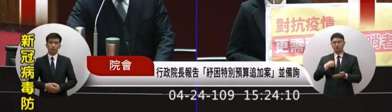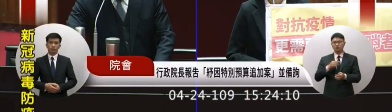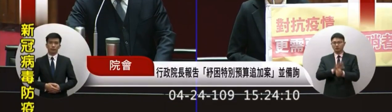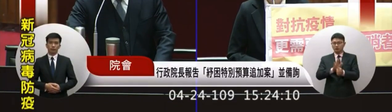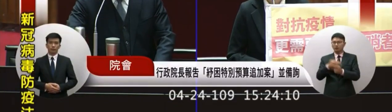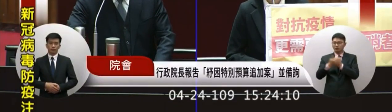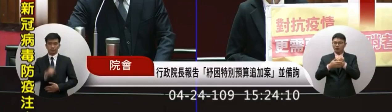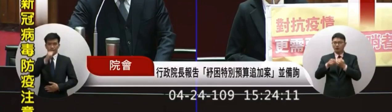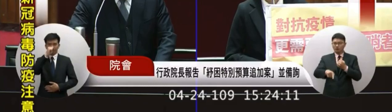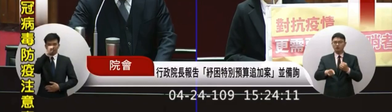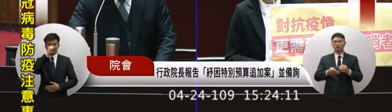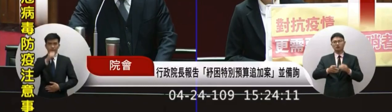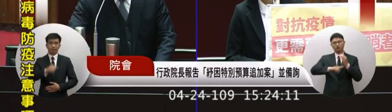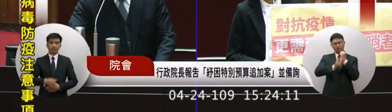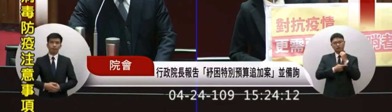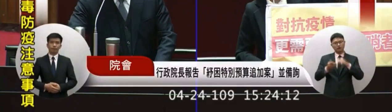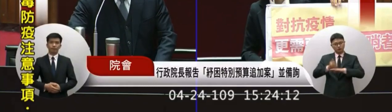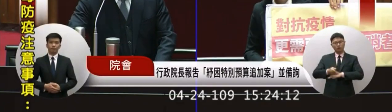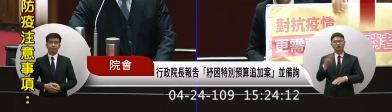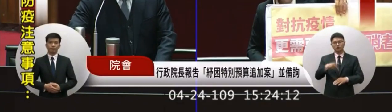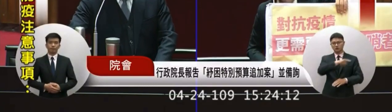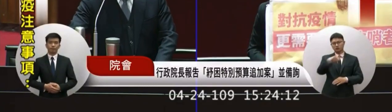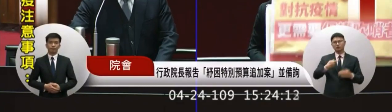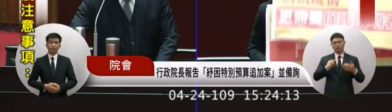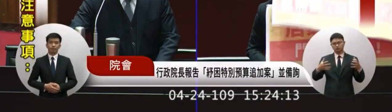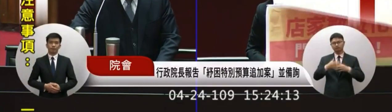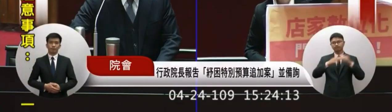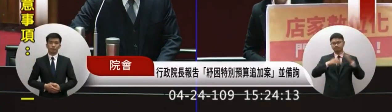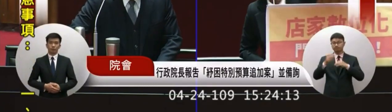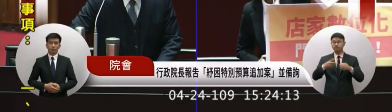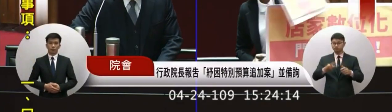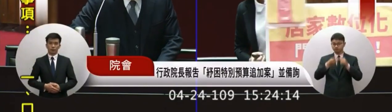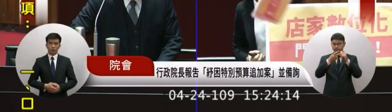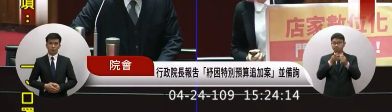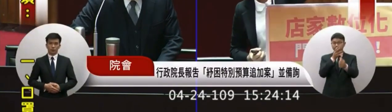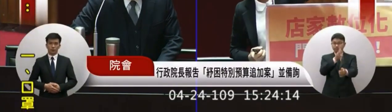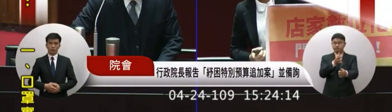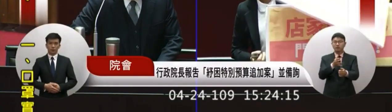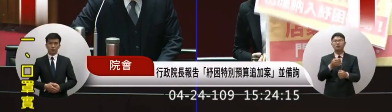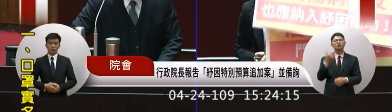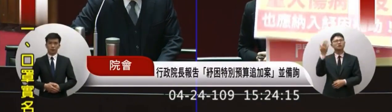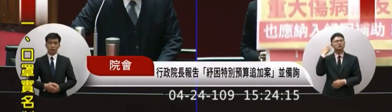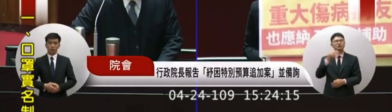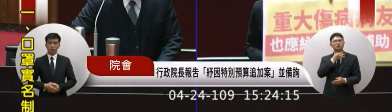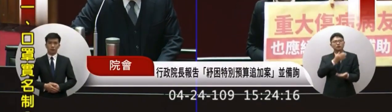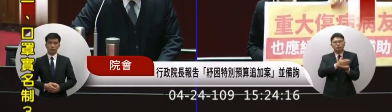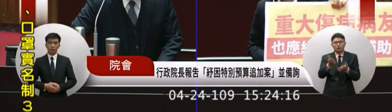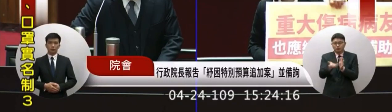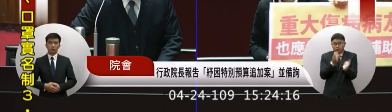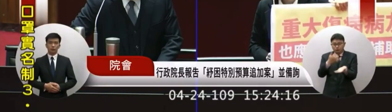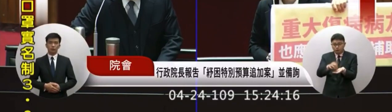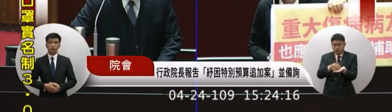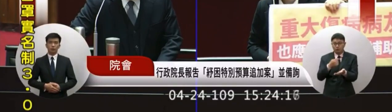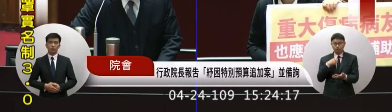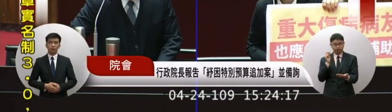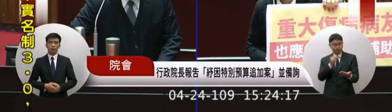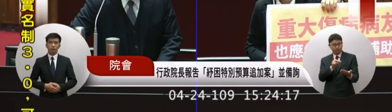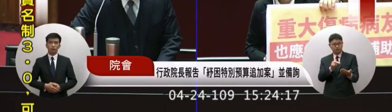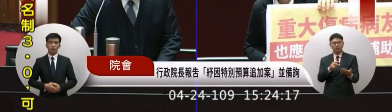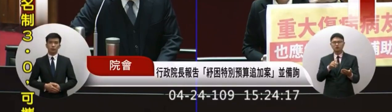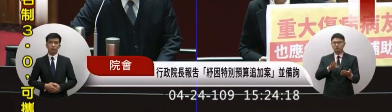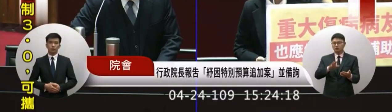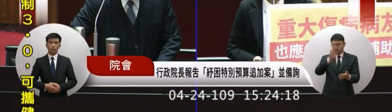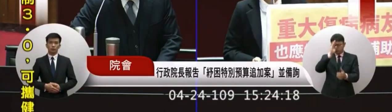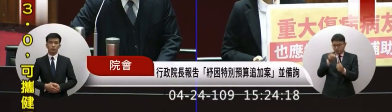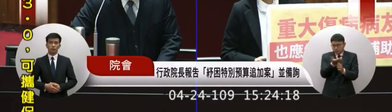者保护法，再请院长这边支持。那第二个部分就是想要来请教说我们在之前的纾困预算其实可以看得到，我们希望这个受到疫